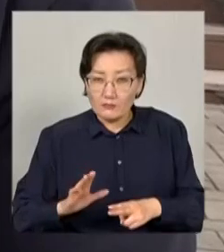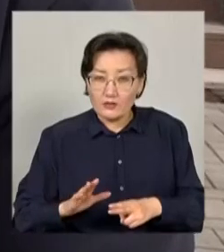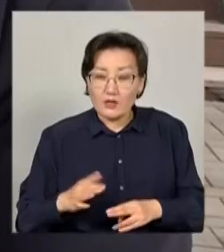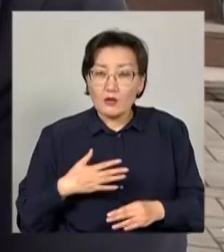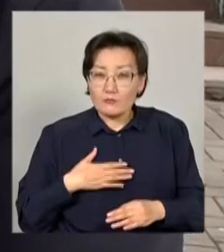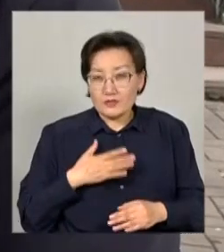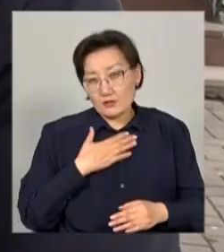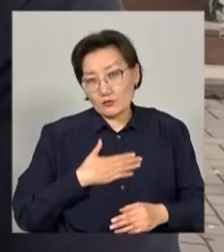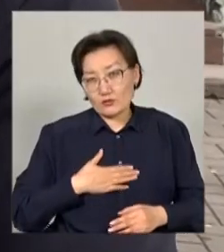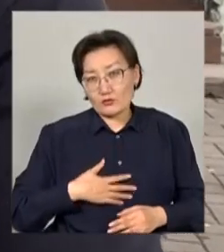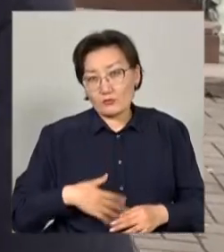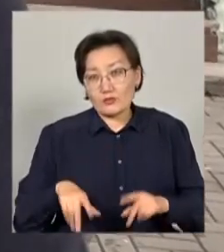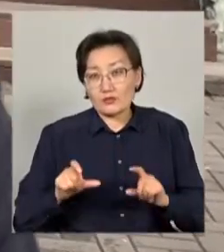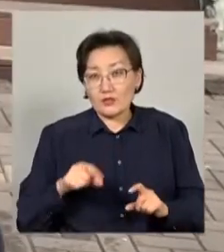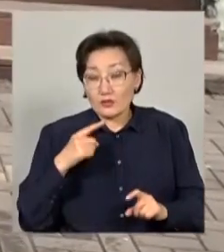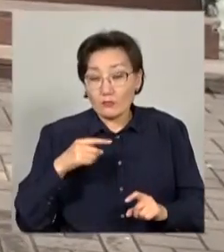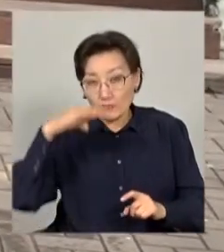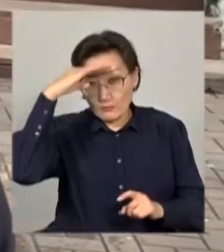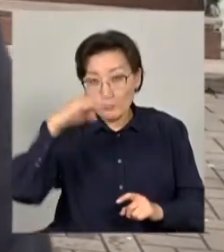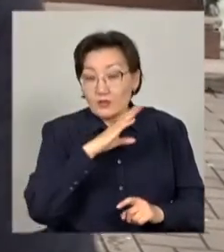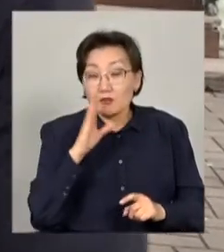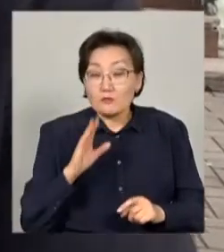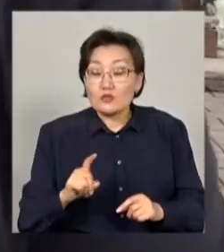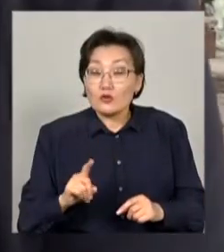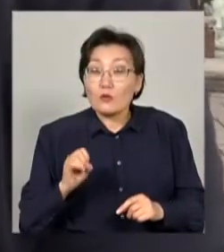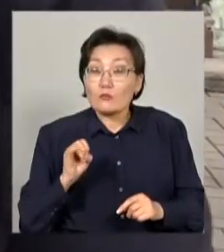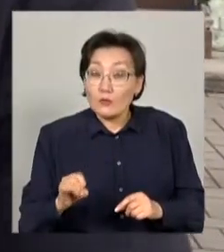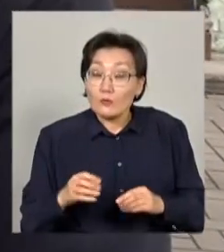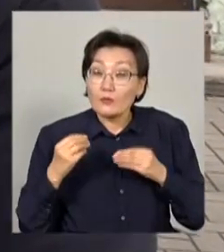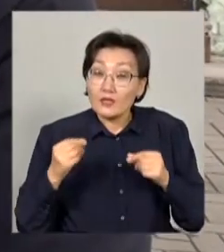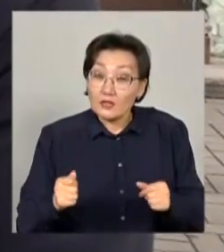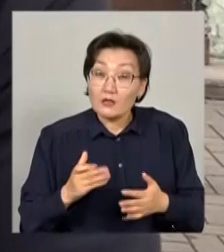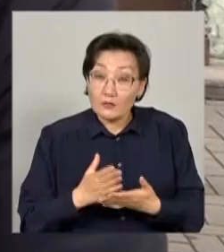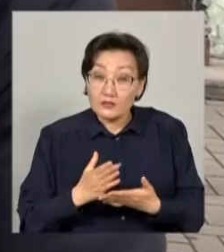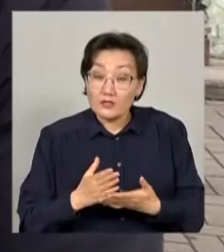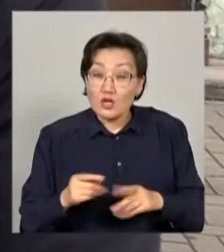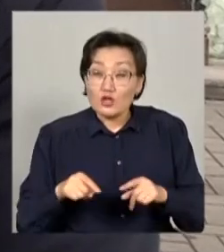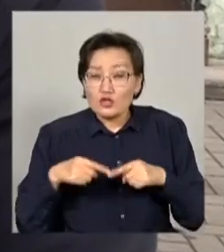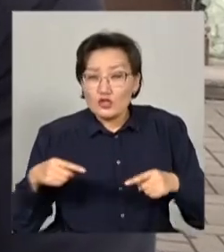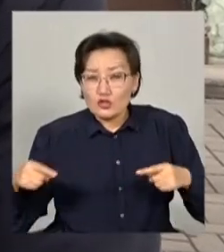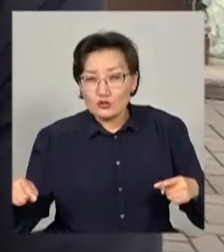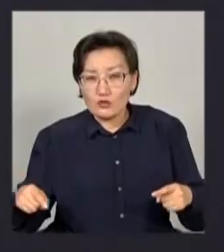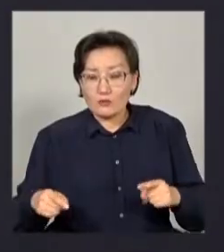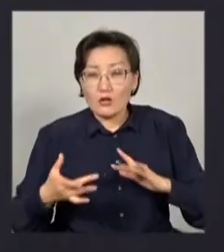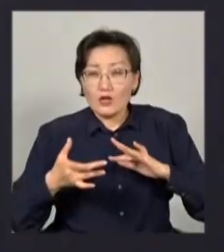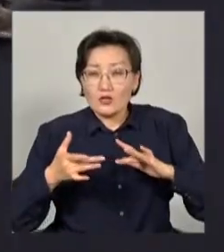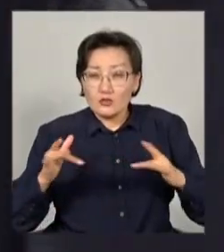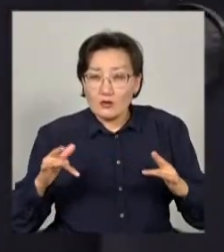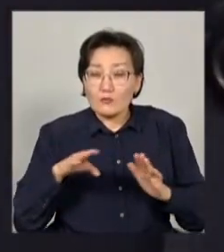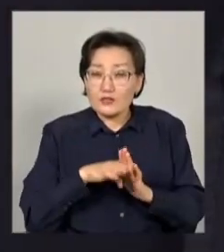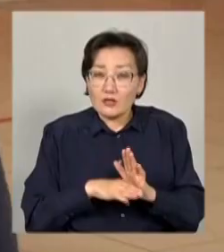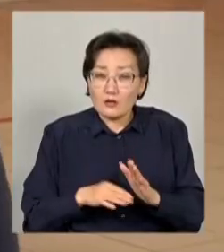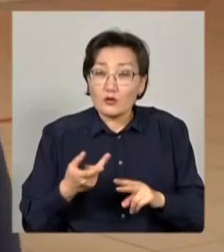Бізге рахат болды деп. Бірақ оның жаман жағы да бар. Енді неше түрлі сайттар бар